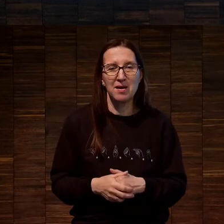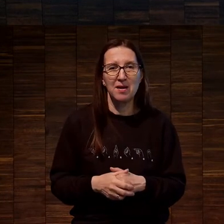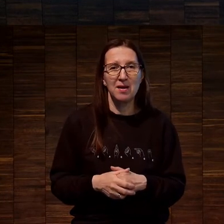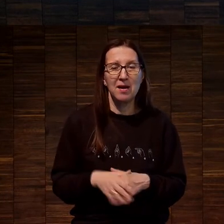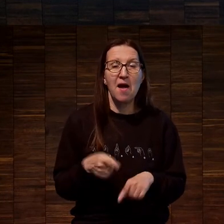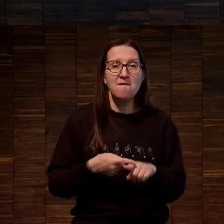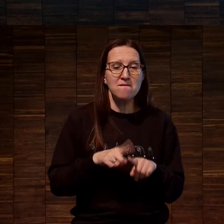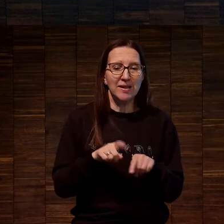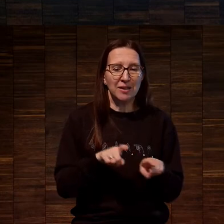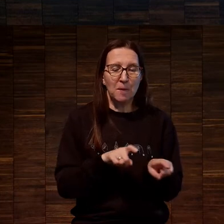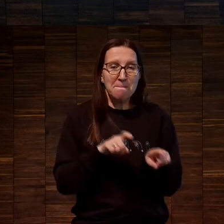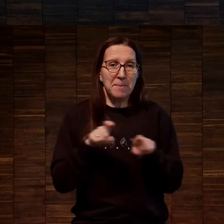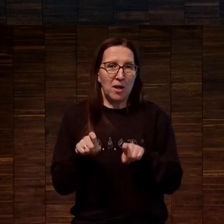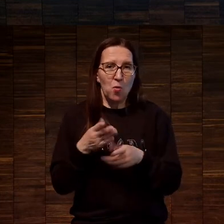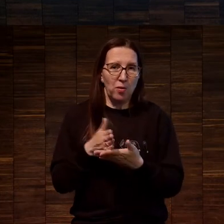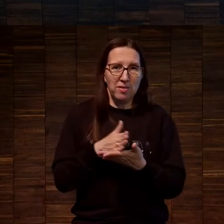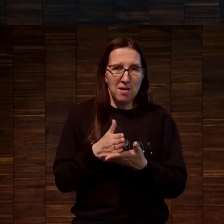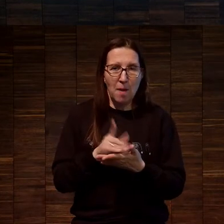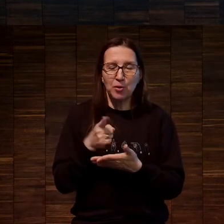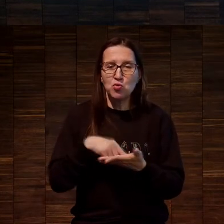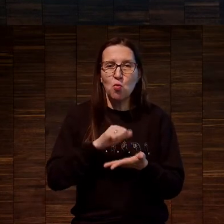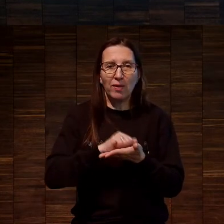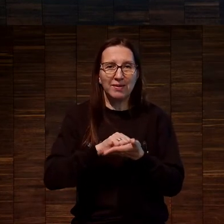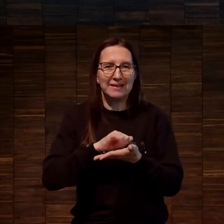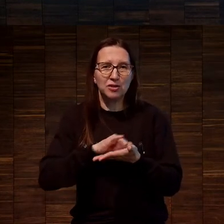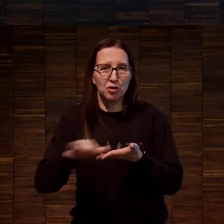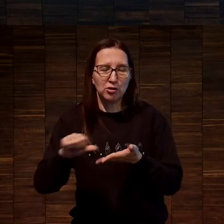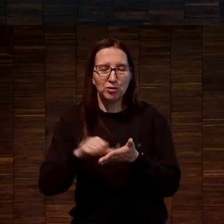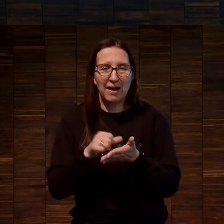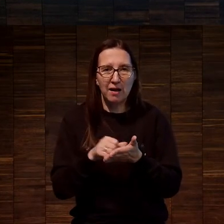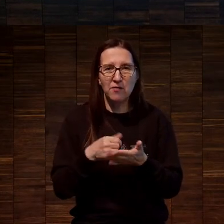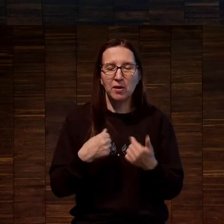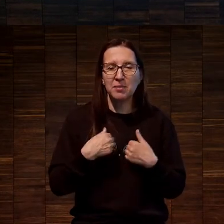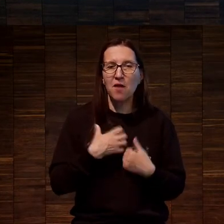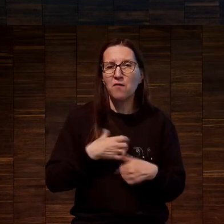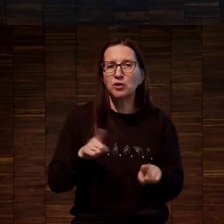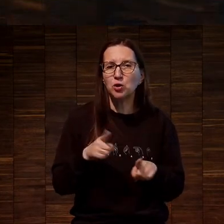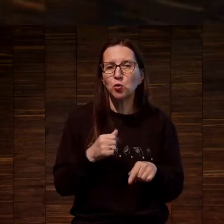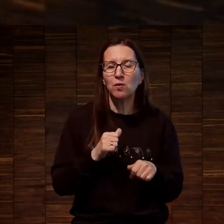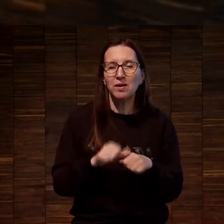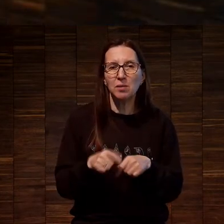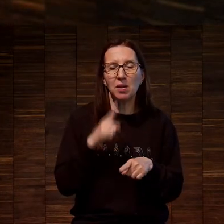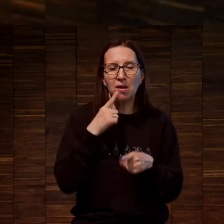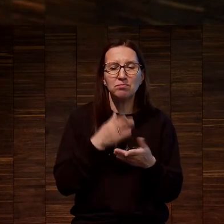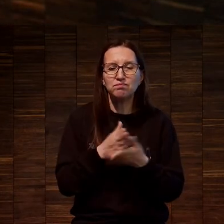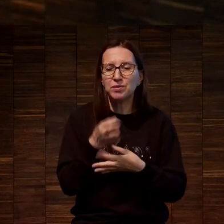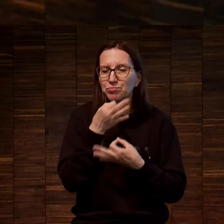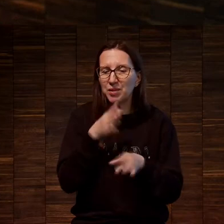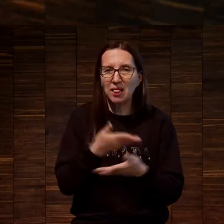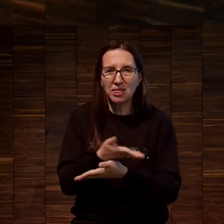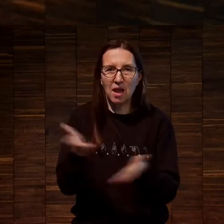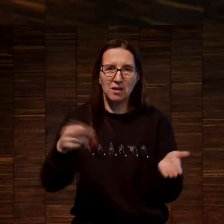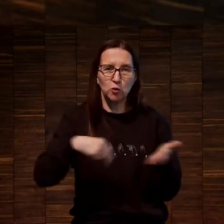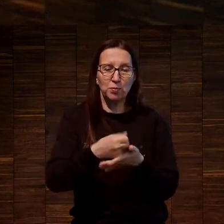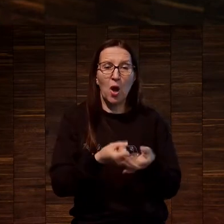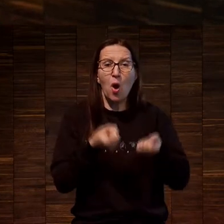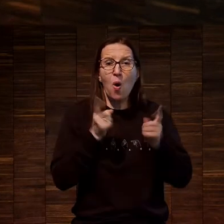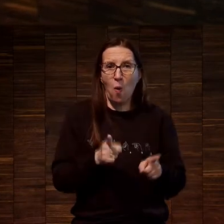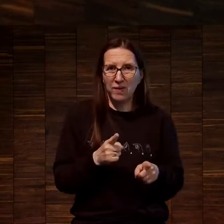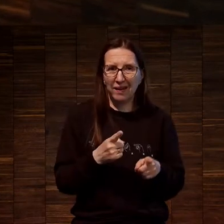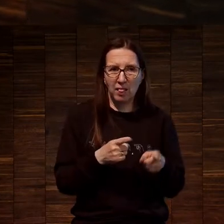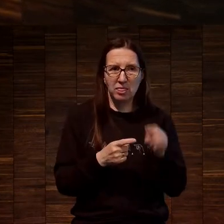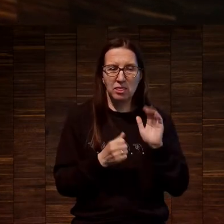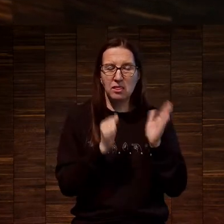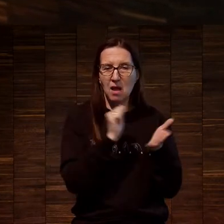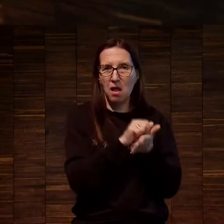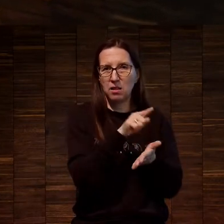вот этот переходный мостик, почему тиражная графика, потому что для меня всегда было важным доступное искусство. Если оригинал стоит дорого, то